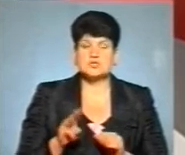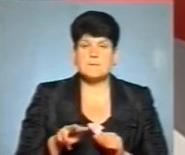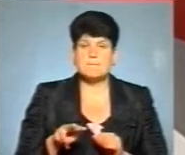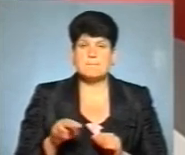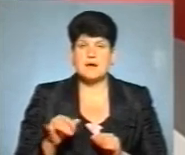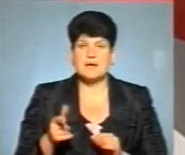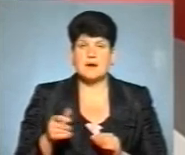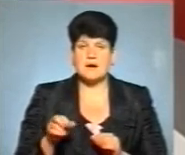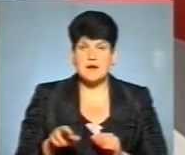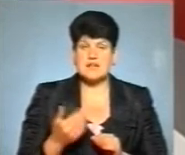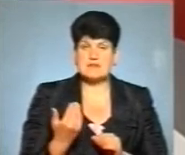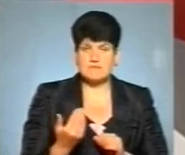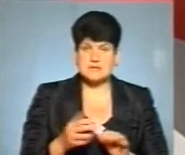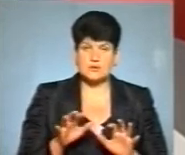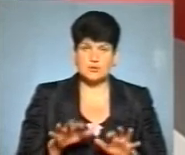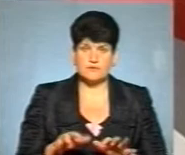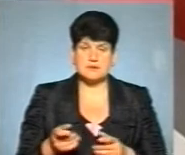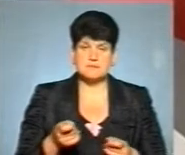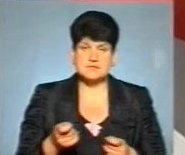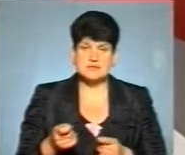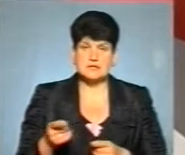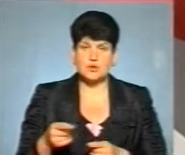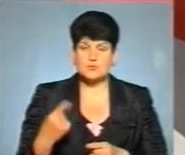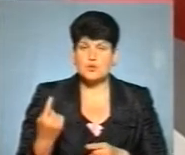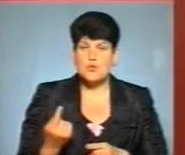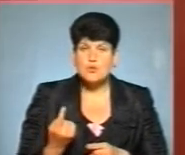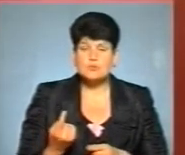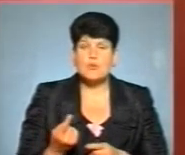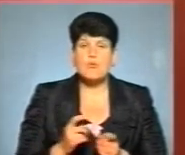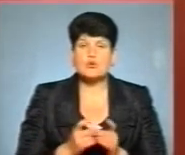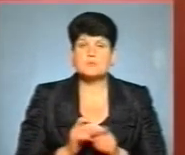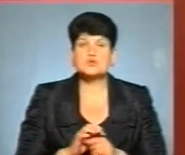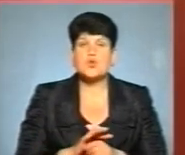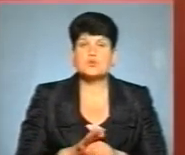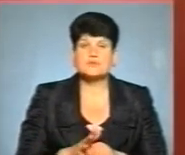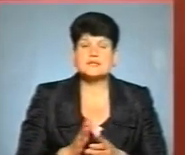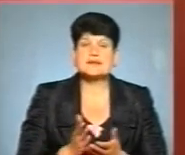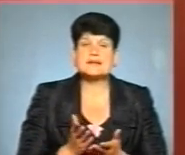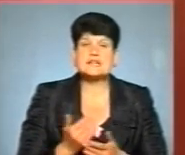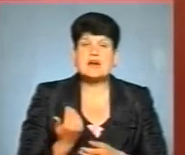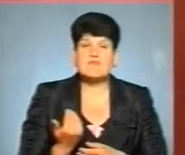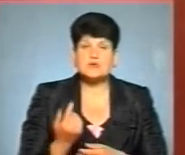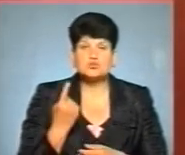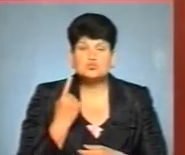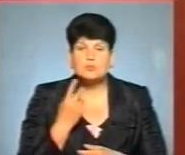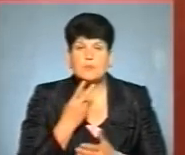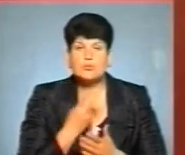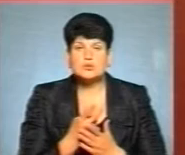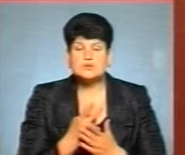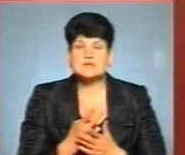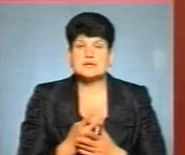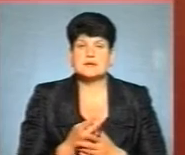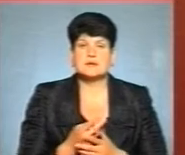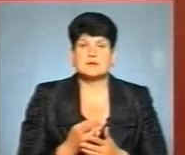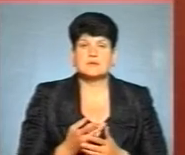відповідно і вас як голови адміністрації Тернопільської області. В боротьбі з коронавірусом який, на вашу думку, показник свідчить про результативність